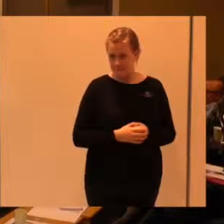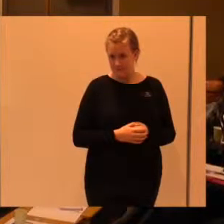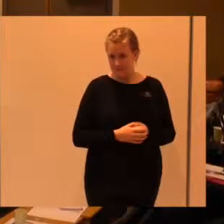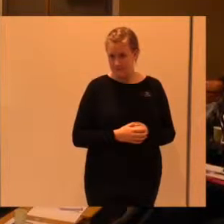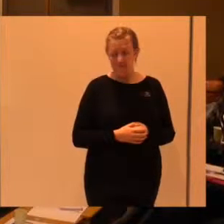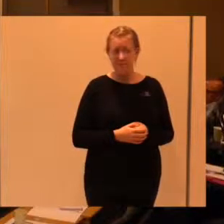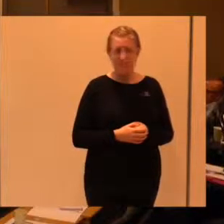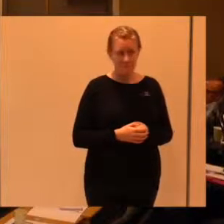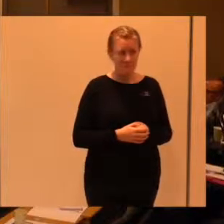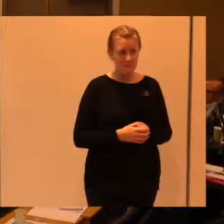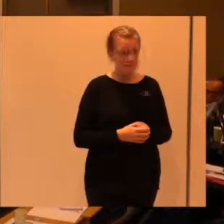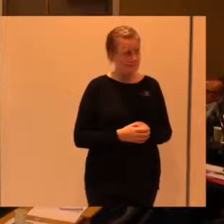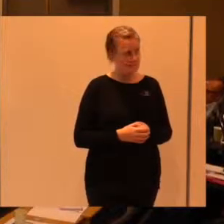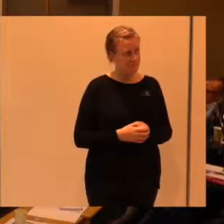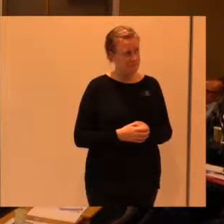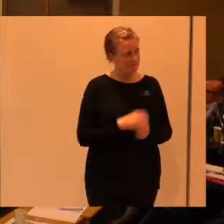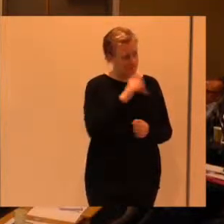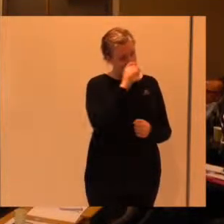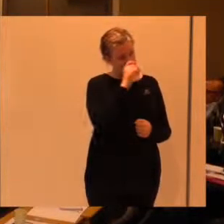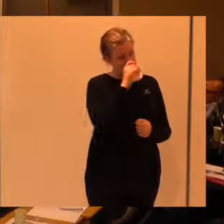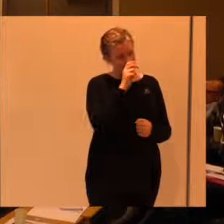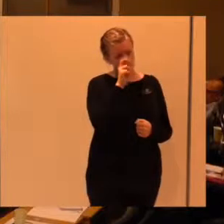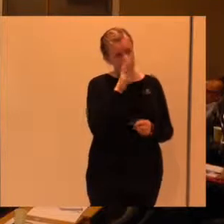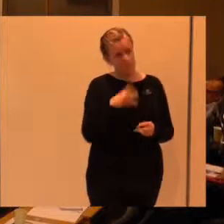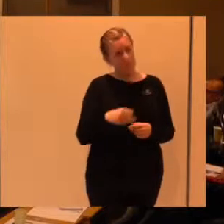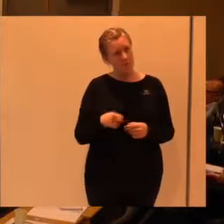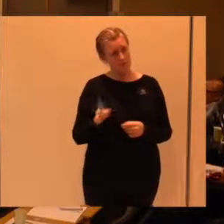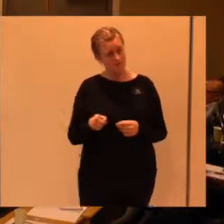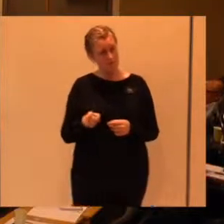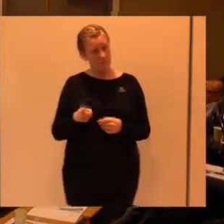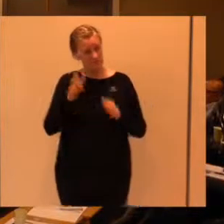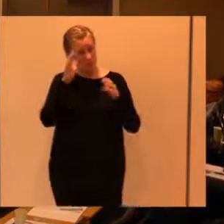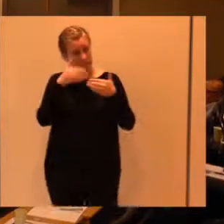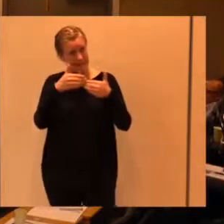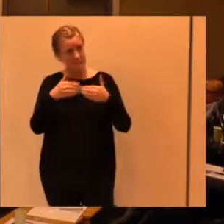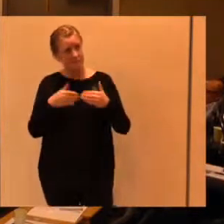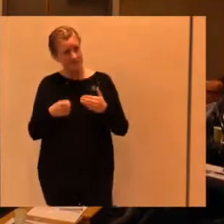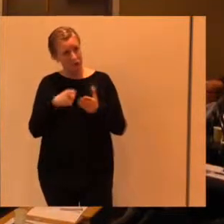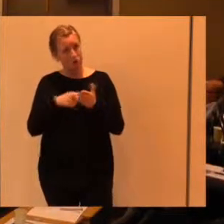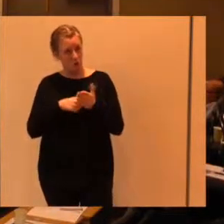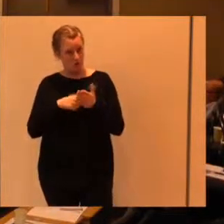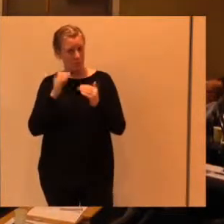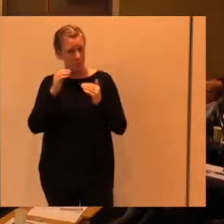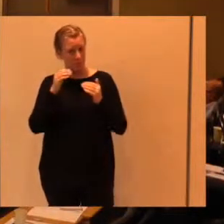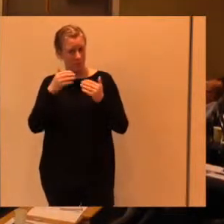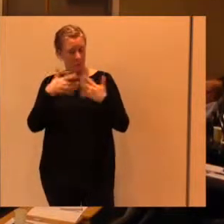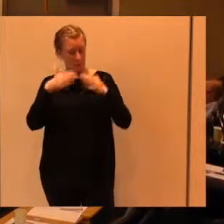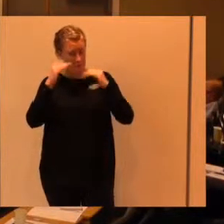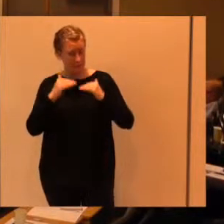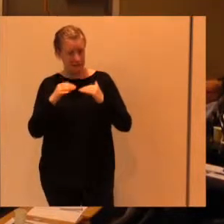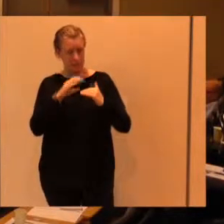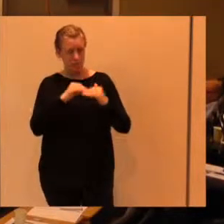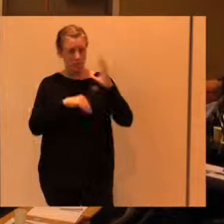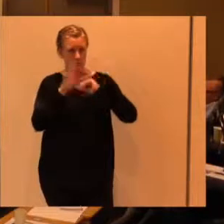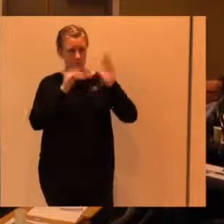Och där verkar det vara någonting som gör att om man har den typen av nedsättningar så tar man in nästan all